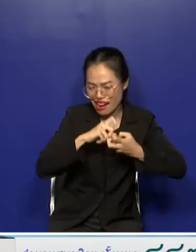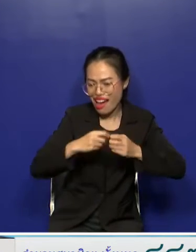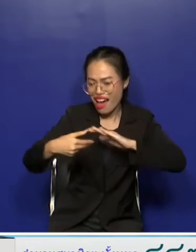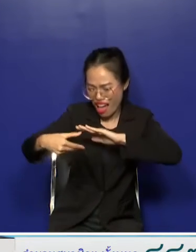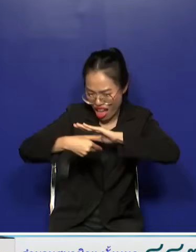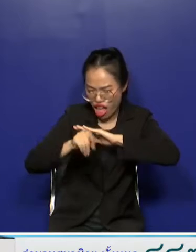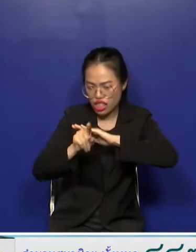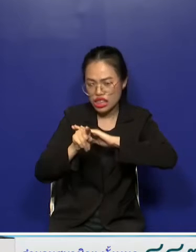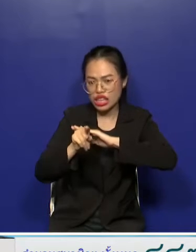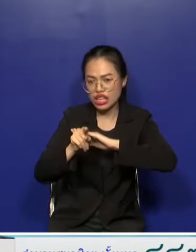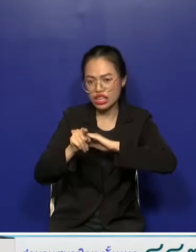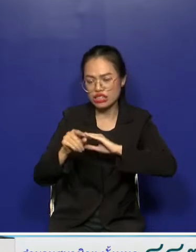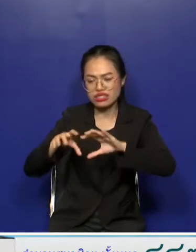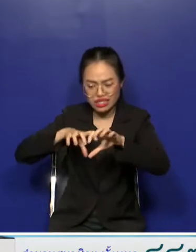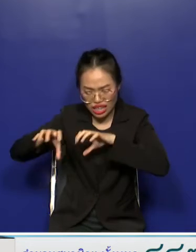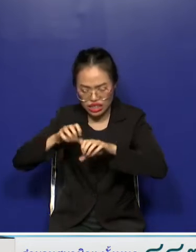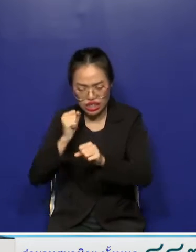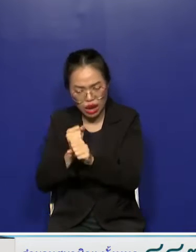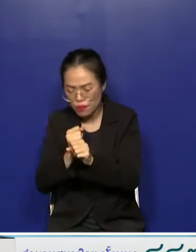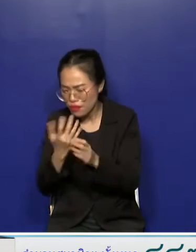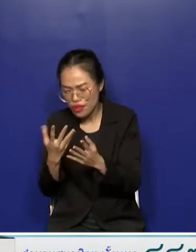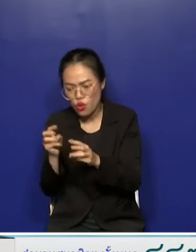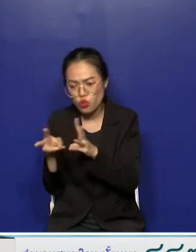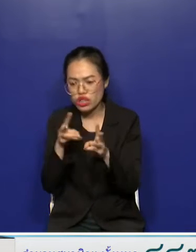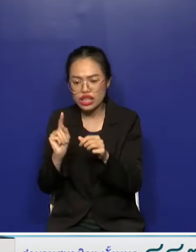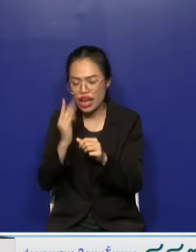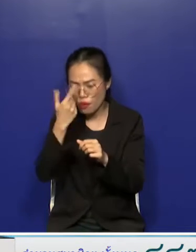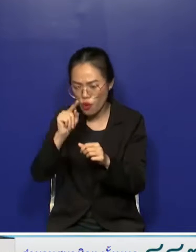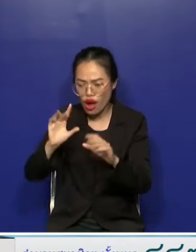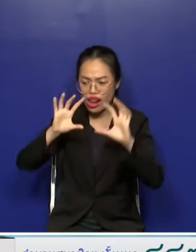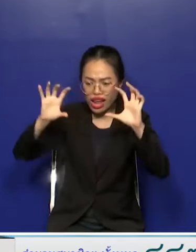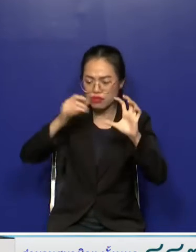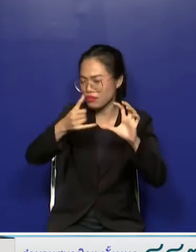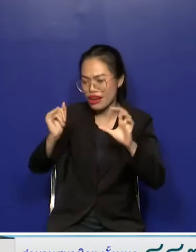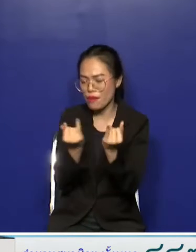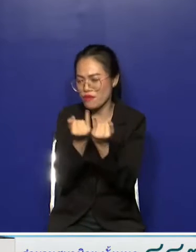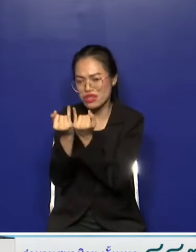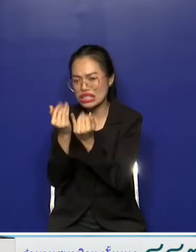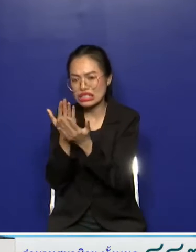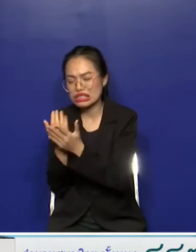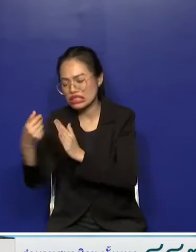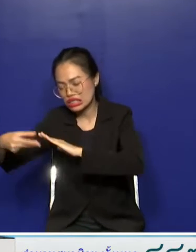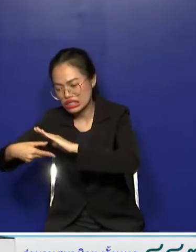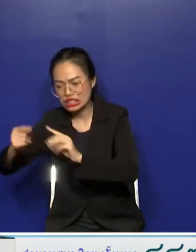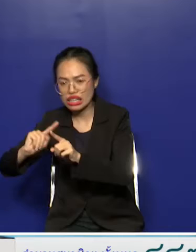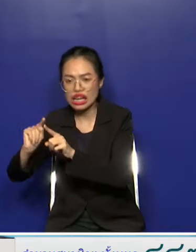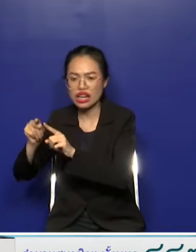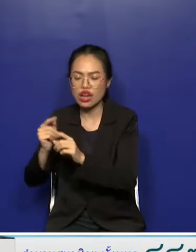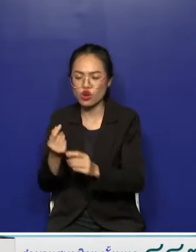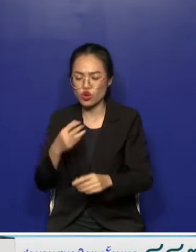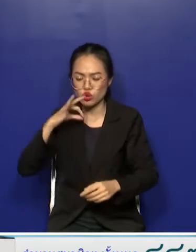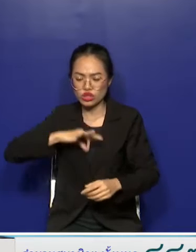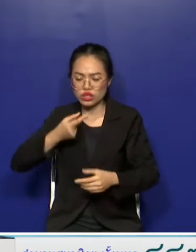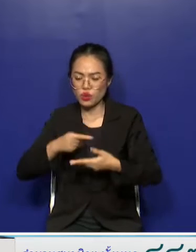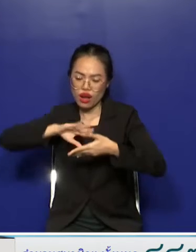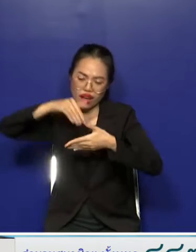ทำอย่ไรจะจัดการกัอำนาจรัดที่เข้าไปแกแสงการเลือกตั้ง และทำลายให้มันไม่บริสุธและยติธรรม